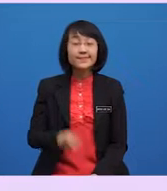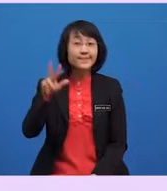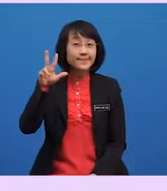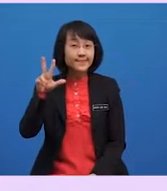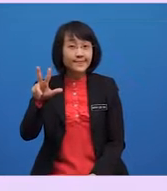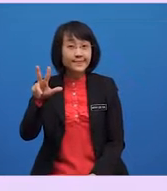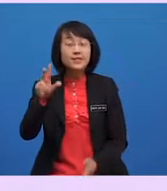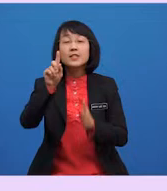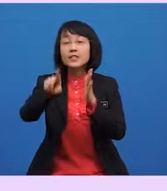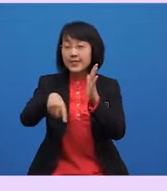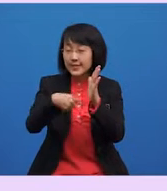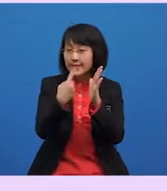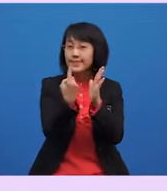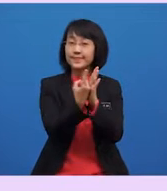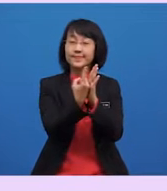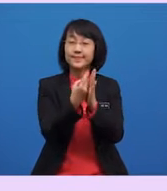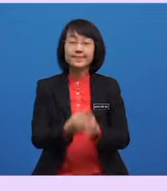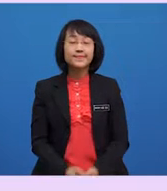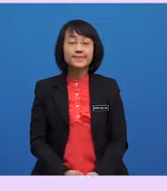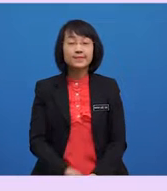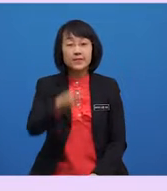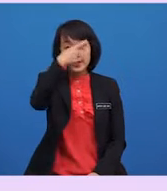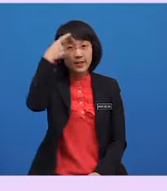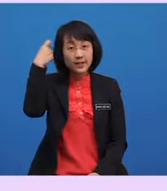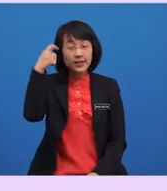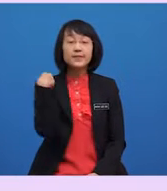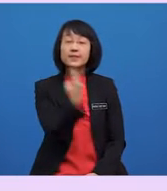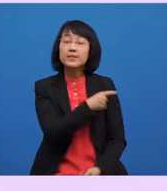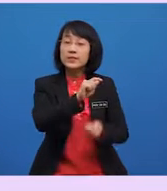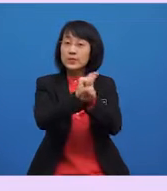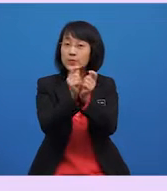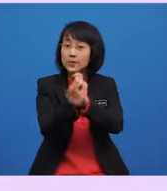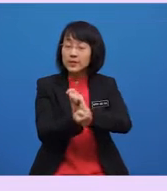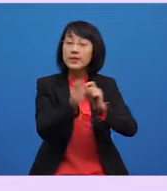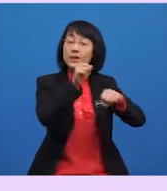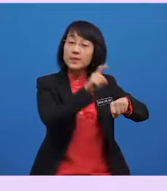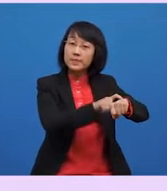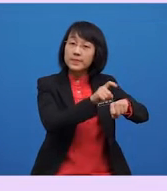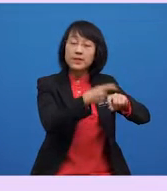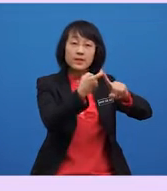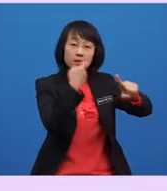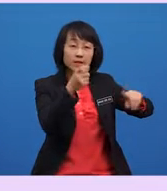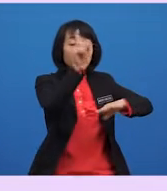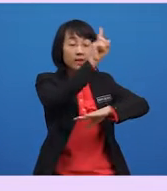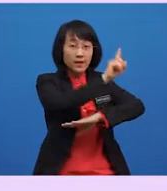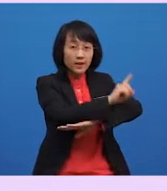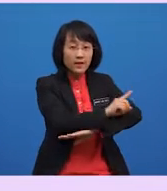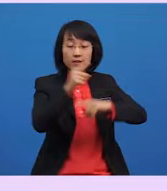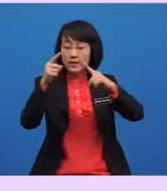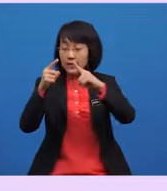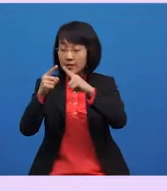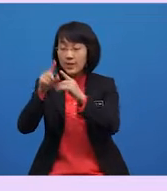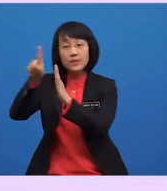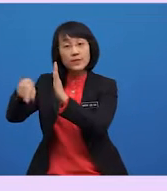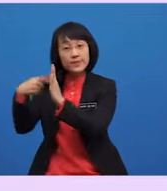3 jam. Kerana kita menukarkan masa daripada hari kepada